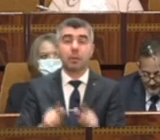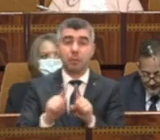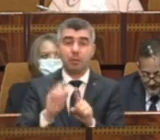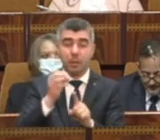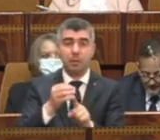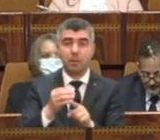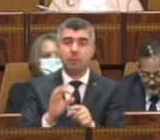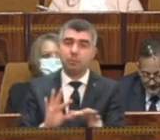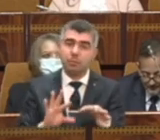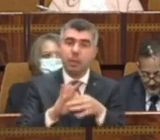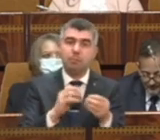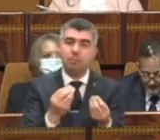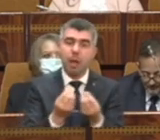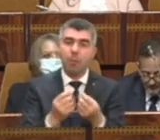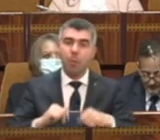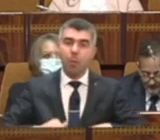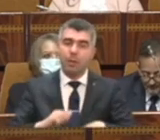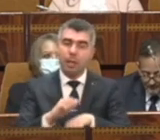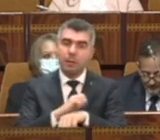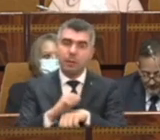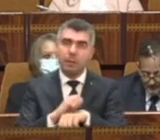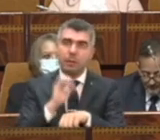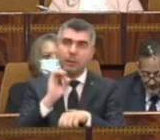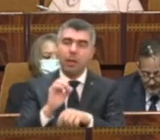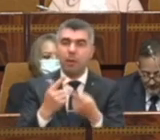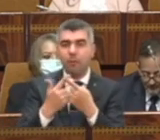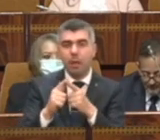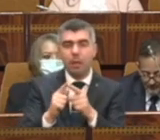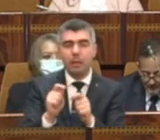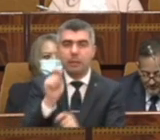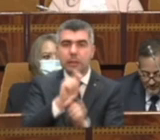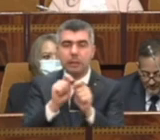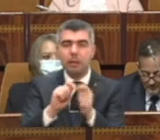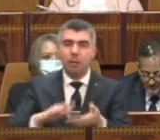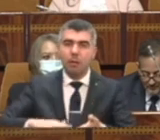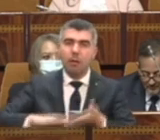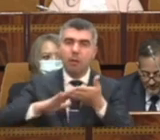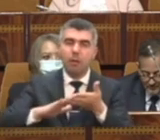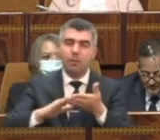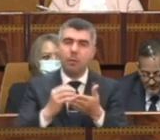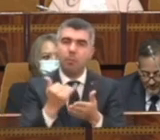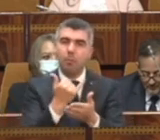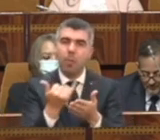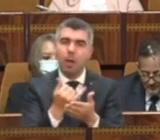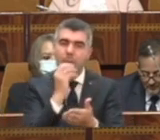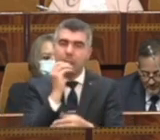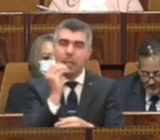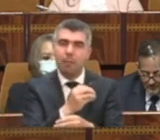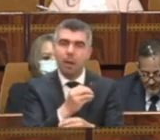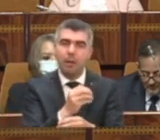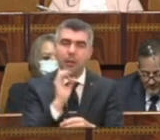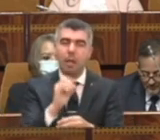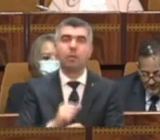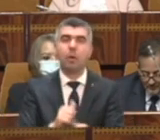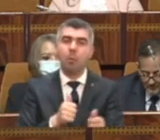وزارة الداخلية للإجراءات والتدابير المناسبة لتأهيل هذه المطارح وجعلها ترقى إلى مستوى المطارح المراقبة،